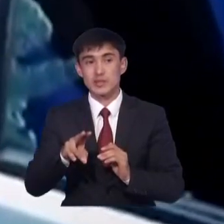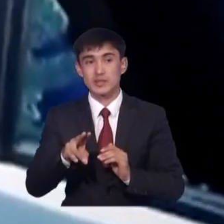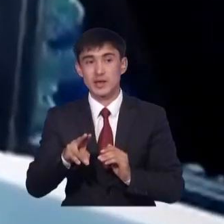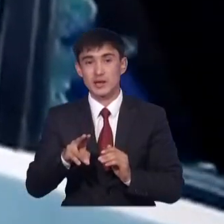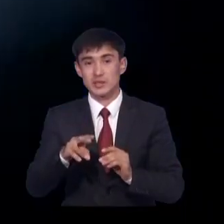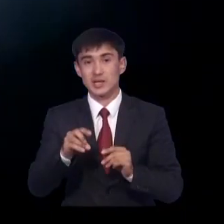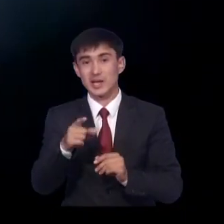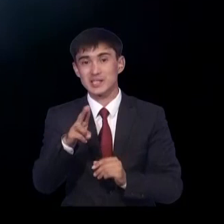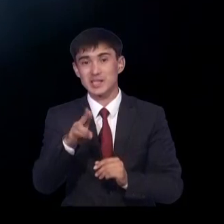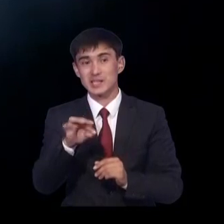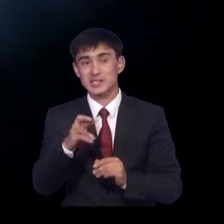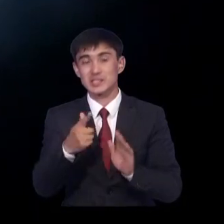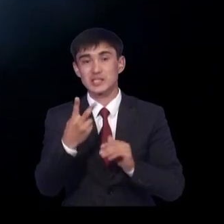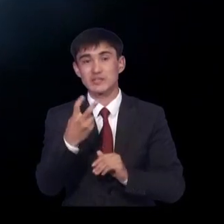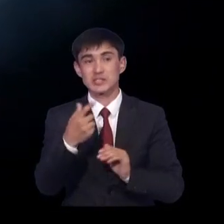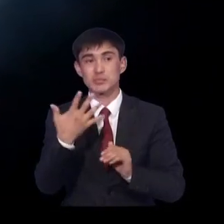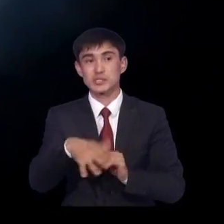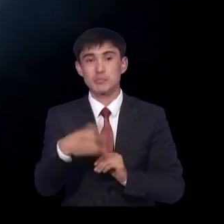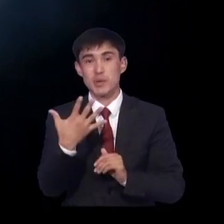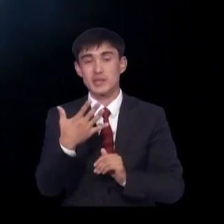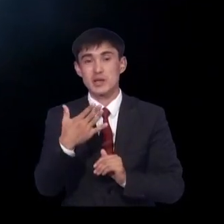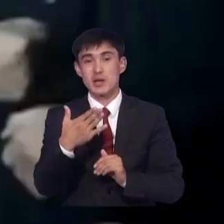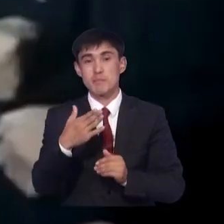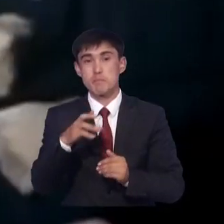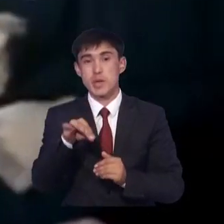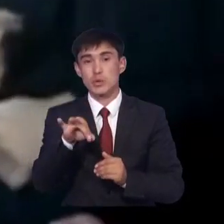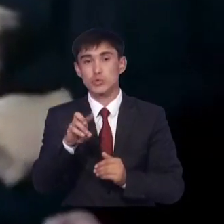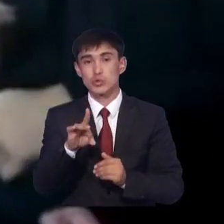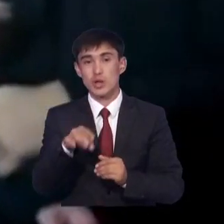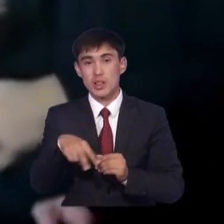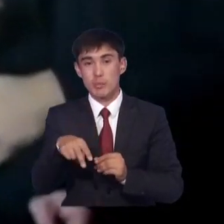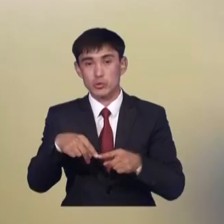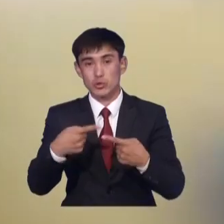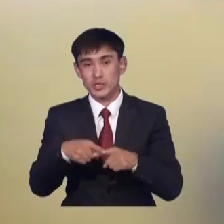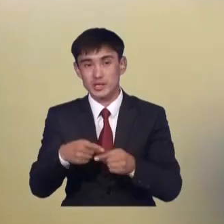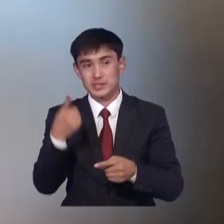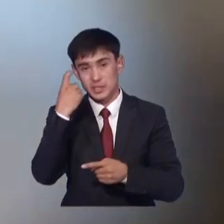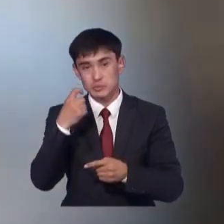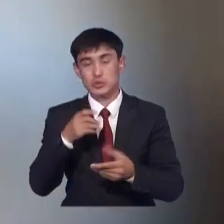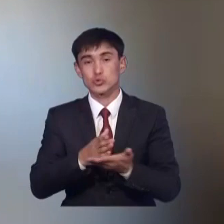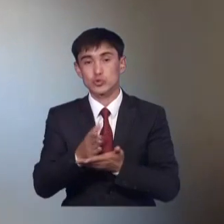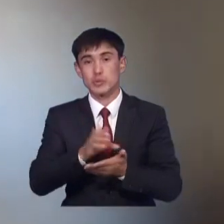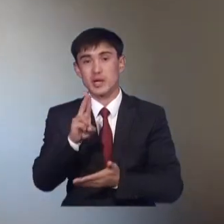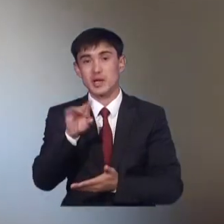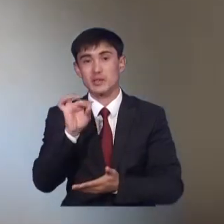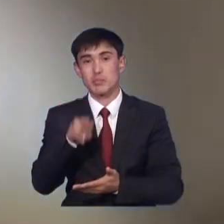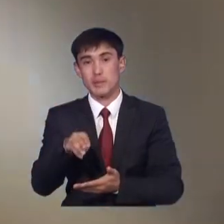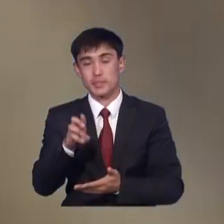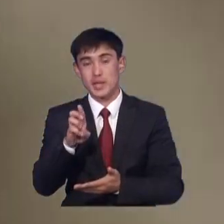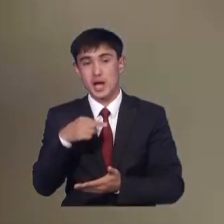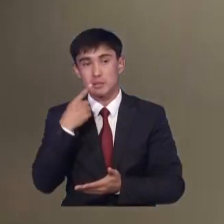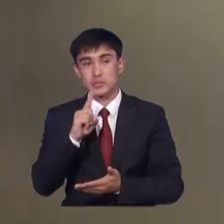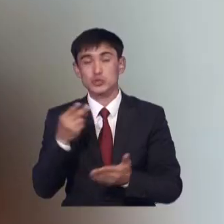стадии кристаллизации, 255 килограммов перекурсоров и лабораторное оборудование, сообщила пресс-служба КНБ. Отмечается,